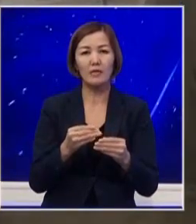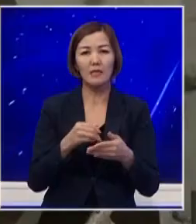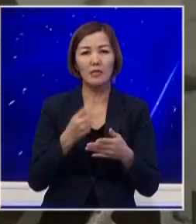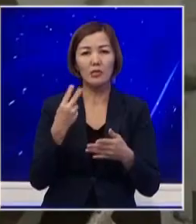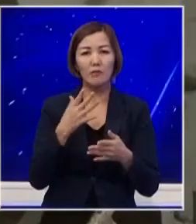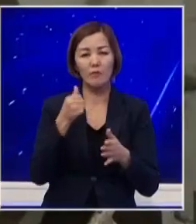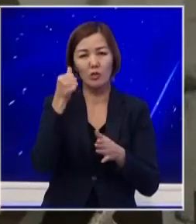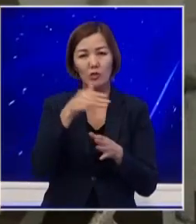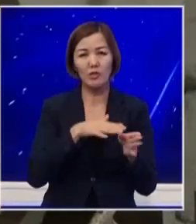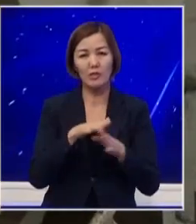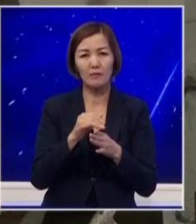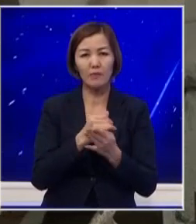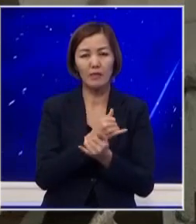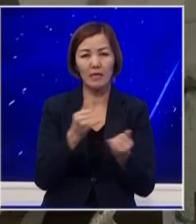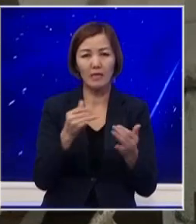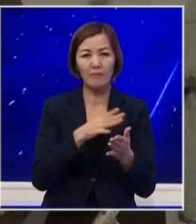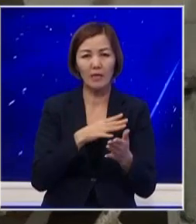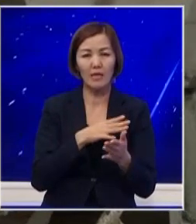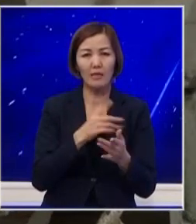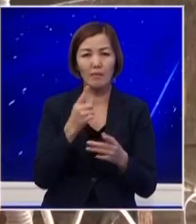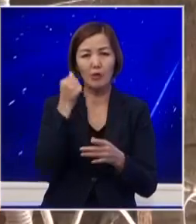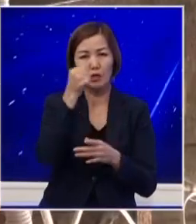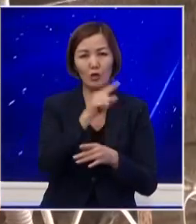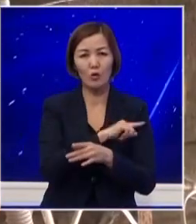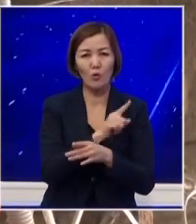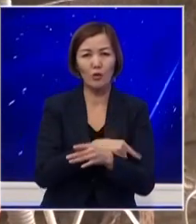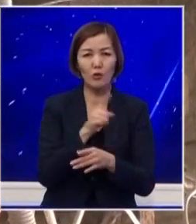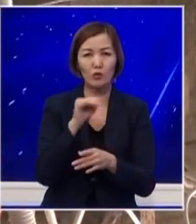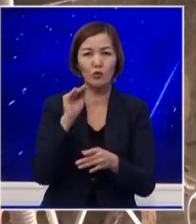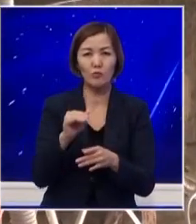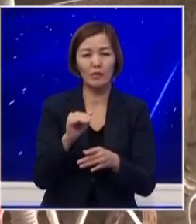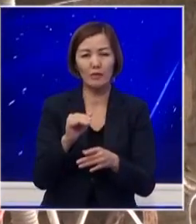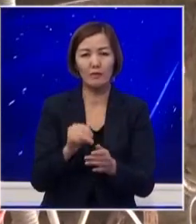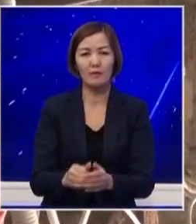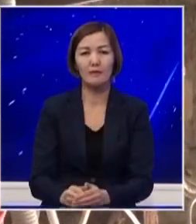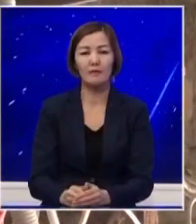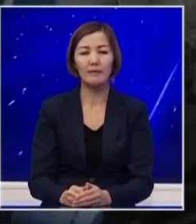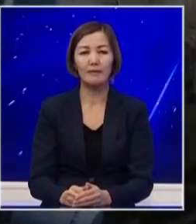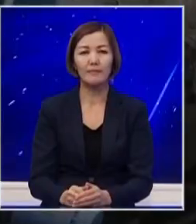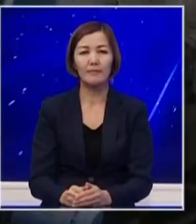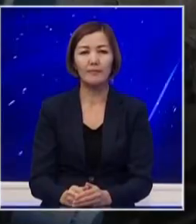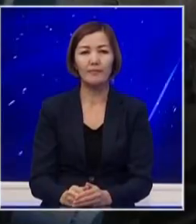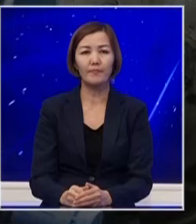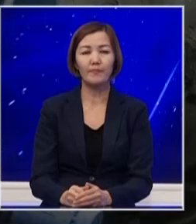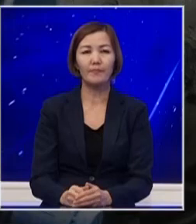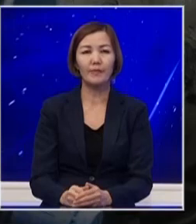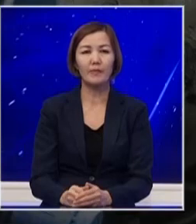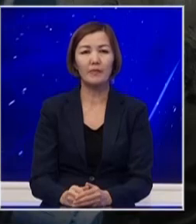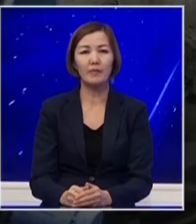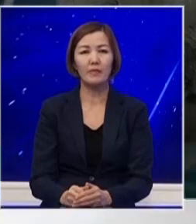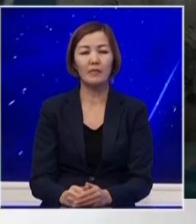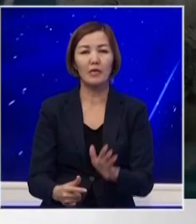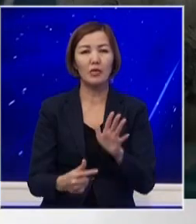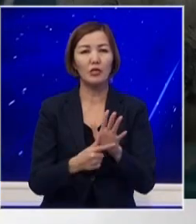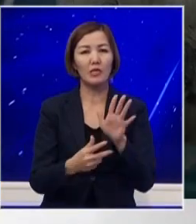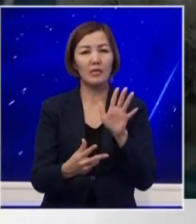бекіткеніне 25 жыл толып отыр, ал жылдық қуаттылығы 100 мың кубқа жетеді. Осыдан жаңағы